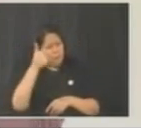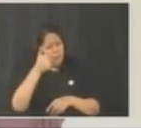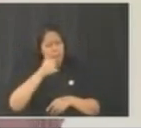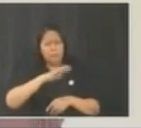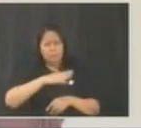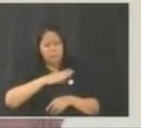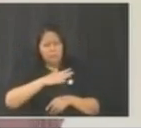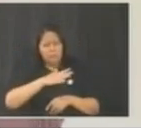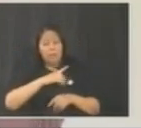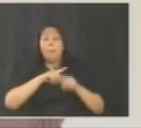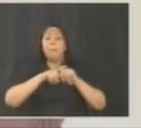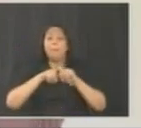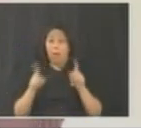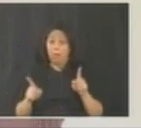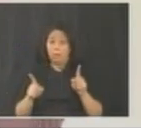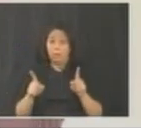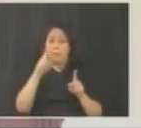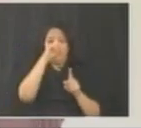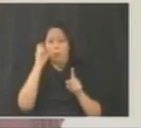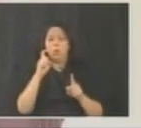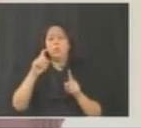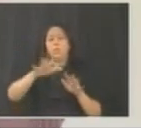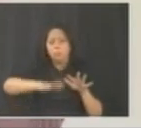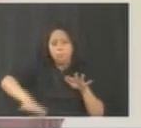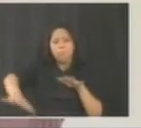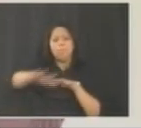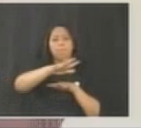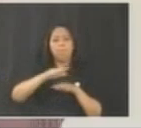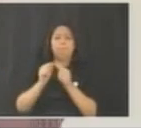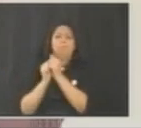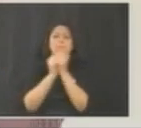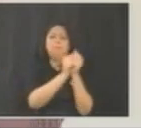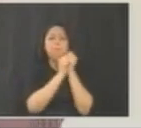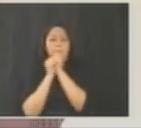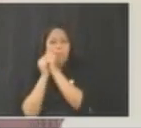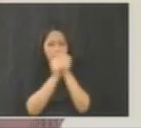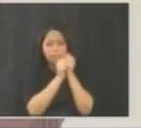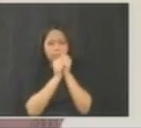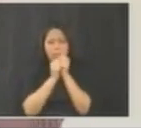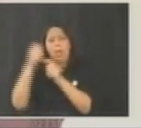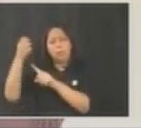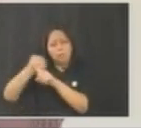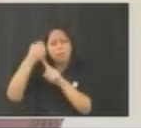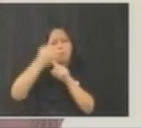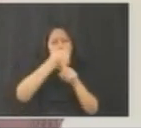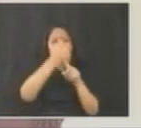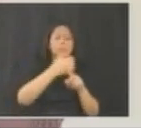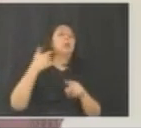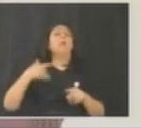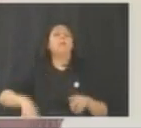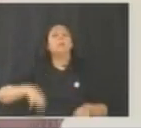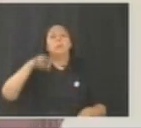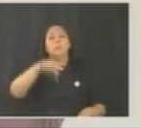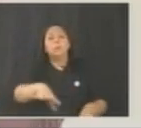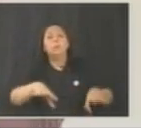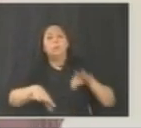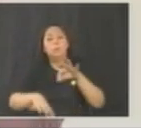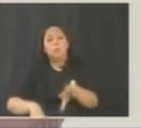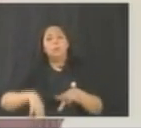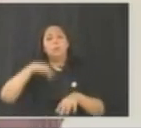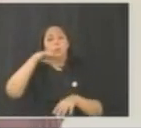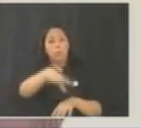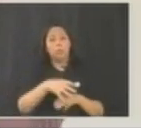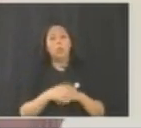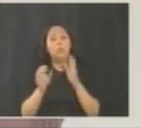Ngunit dahil sa pagbubuklod ng ambag ng bawat isa, tulad na lamang ni Nanay